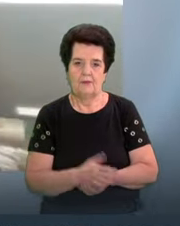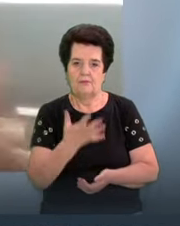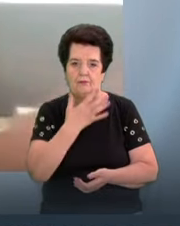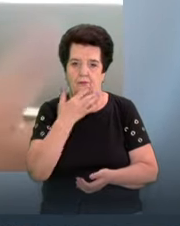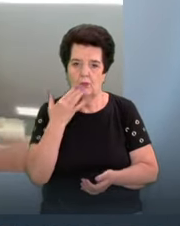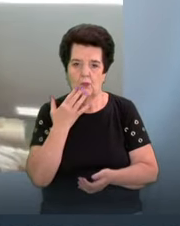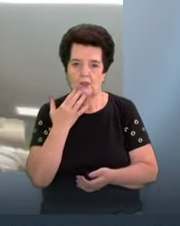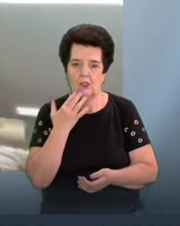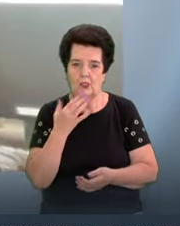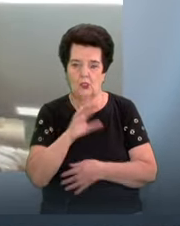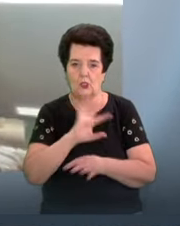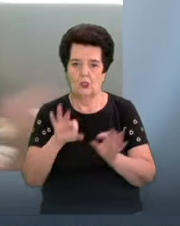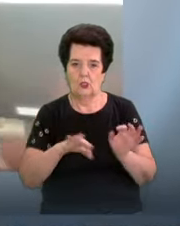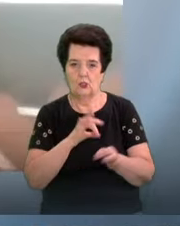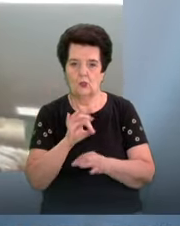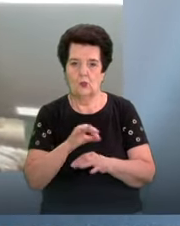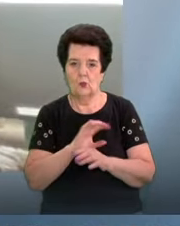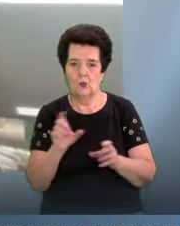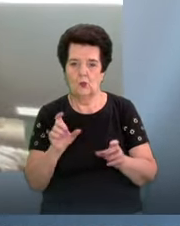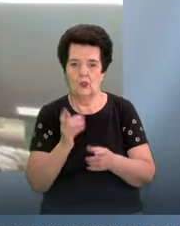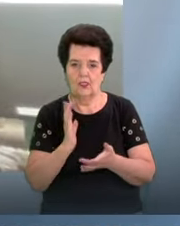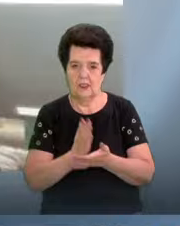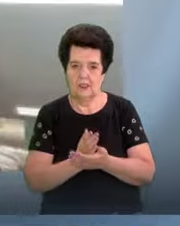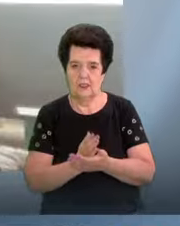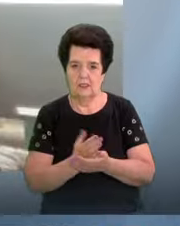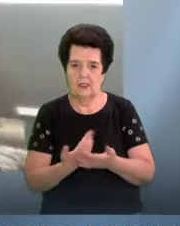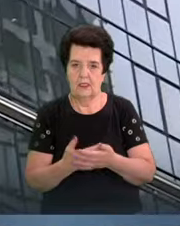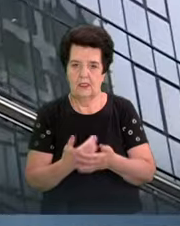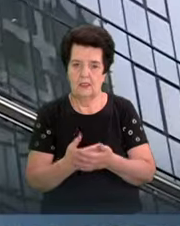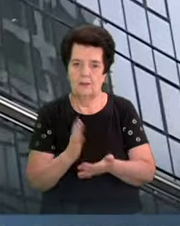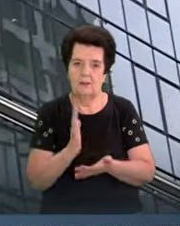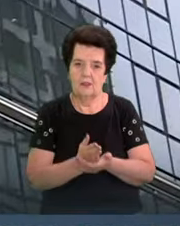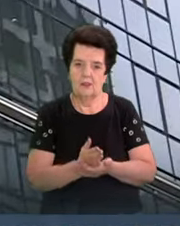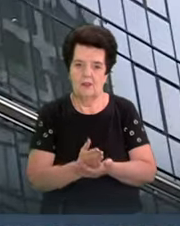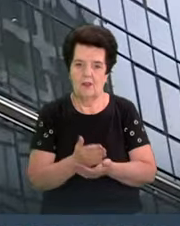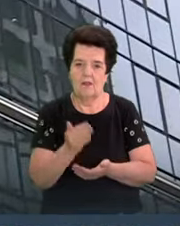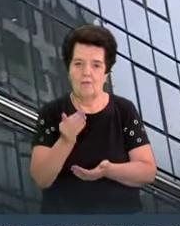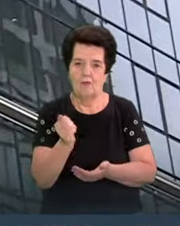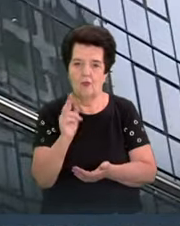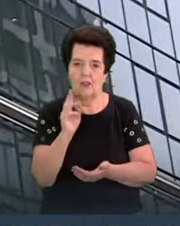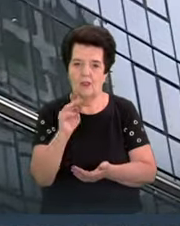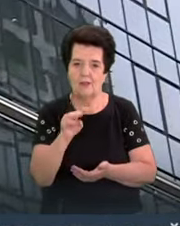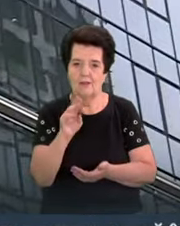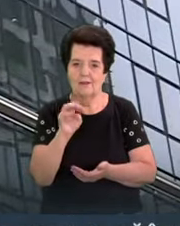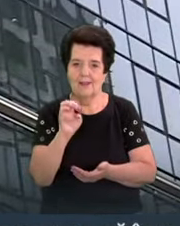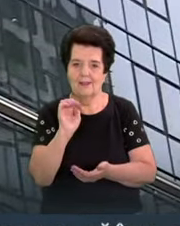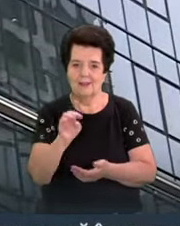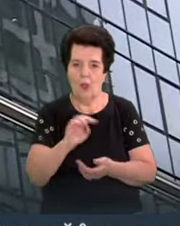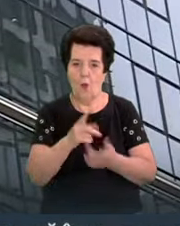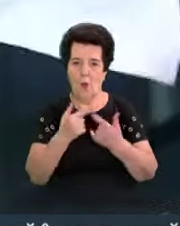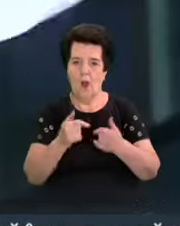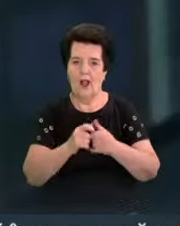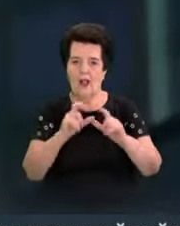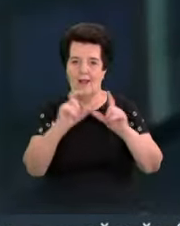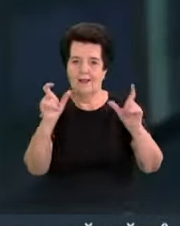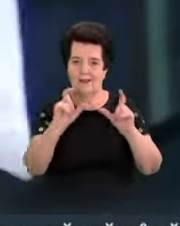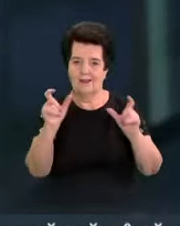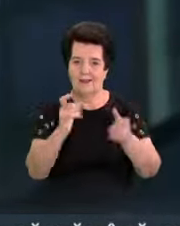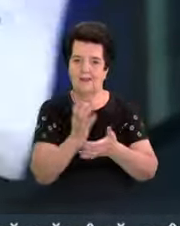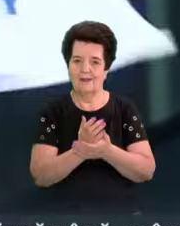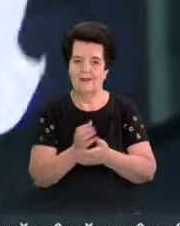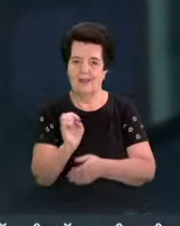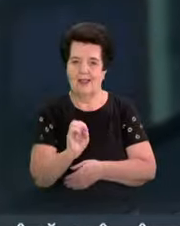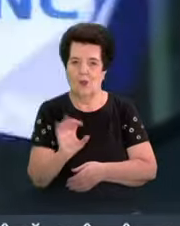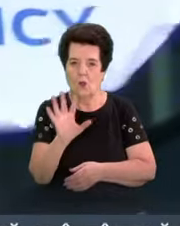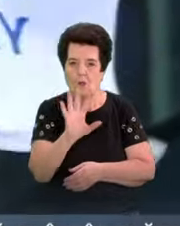multe structuri care se ocupă de Republica Moldova. De exemplu, există Frontex, o organizație, mă rog, o structură europeană care